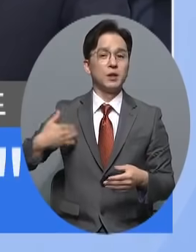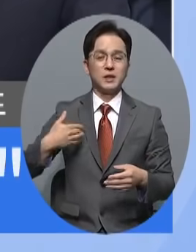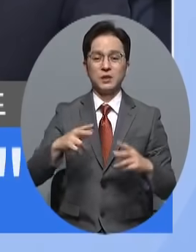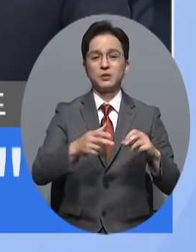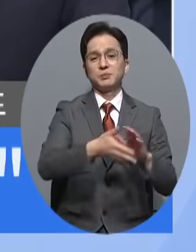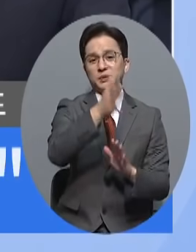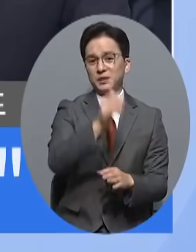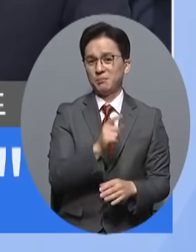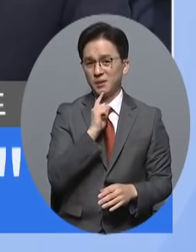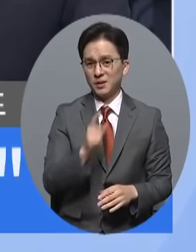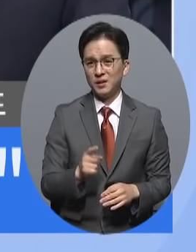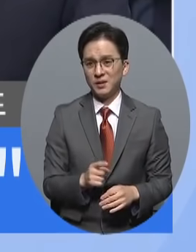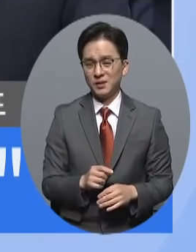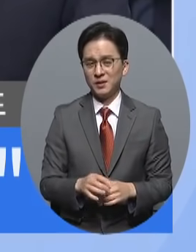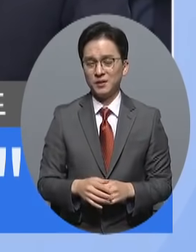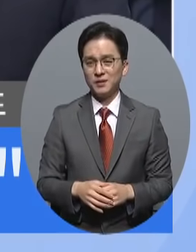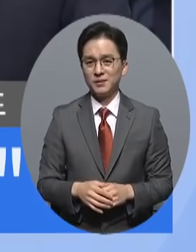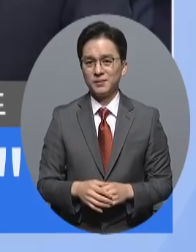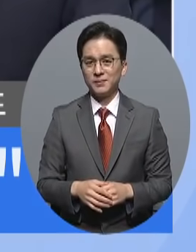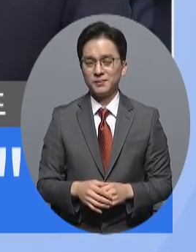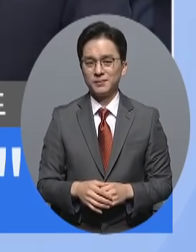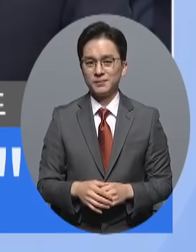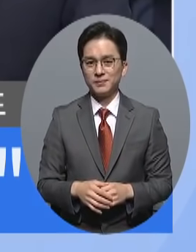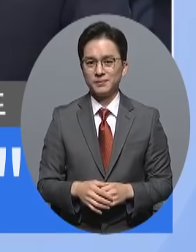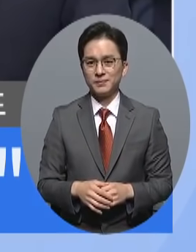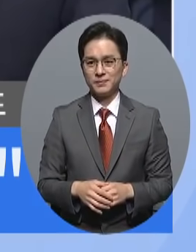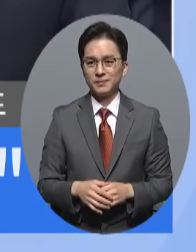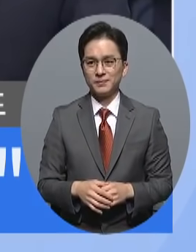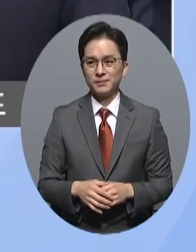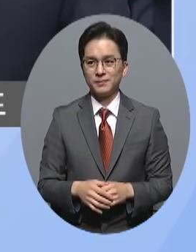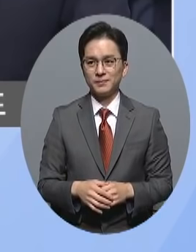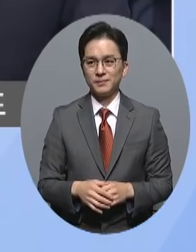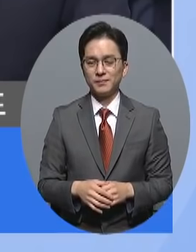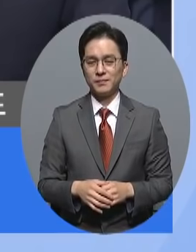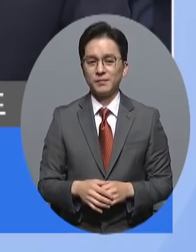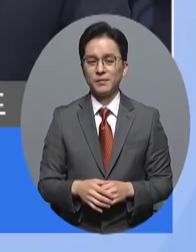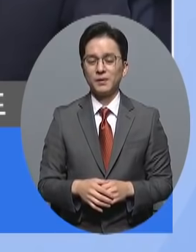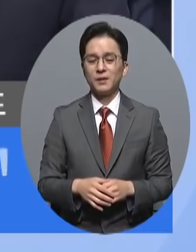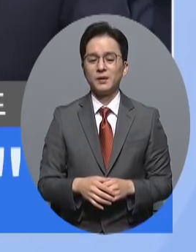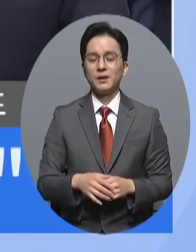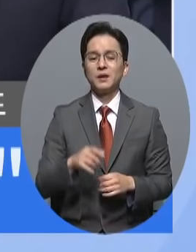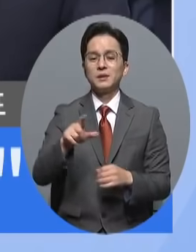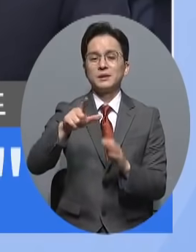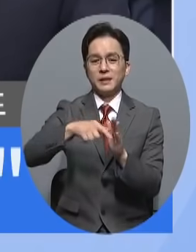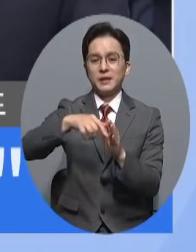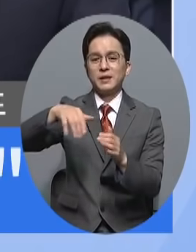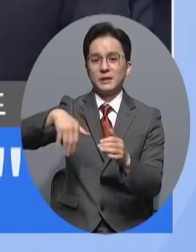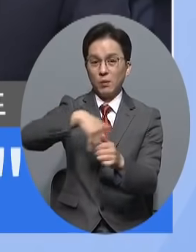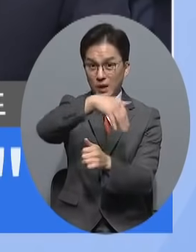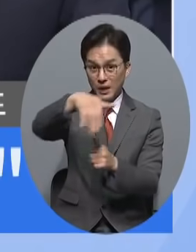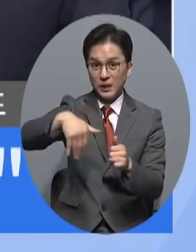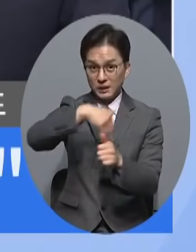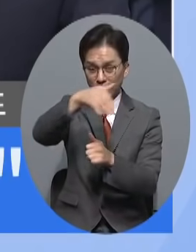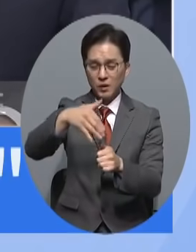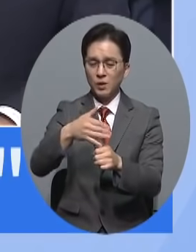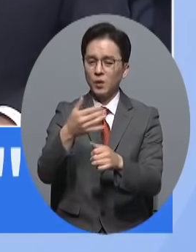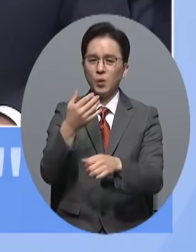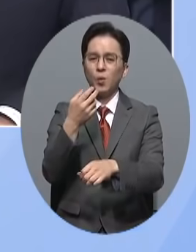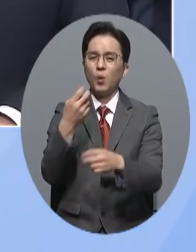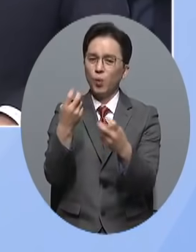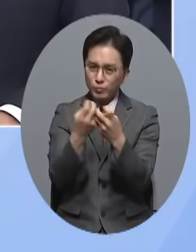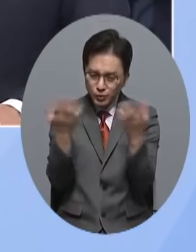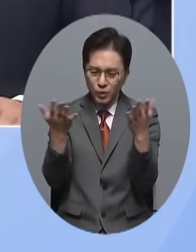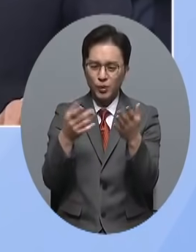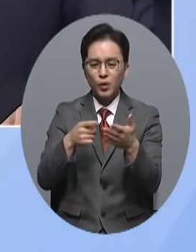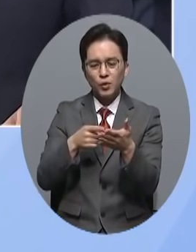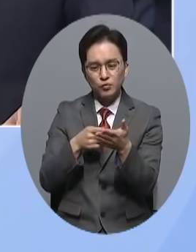민간이 합동했을 때 초과 이익 간수 부분이 대부분 들어가 있다고 합니다. 그런데 당시에는 부족했던 게 사실이다 이렇게 생각이 듭니다. 네, 박경진